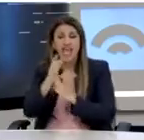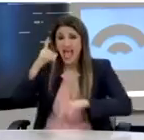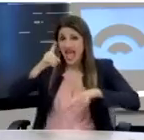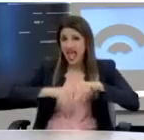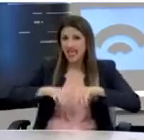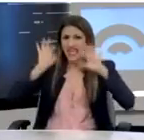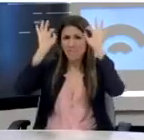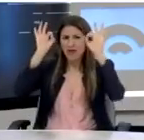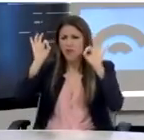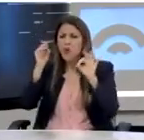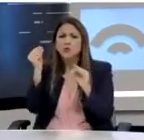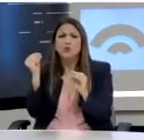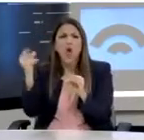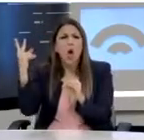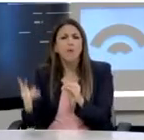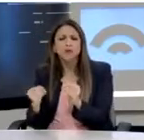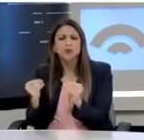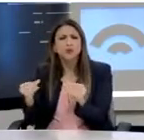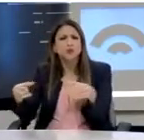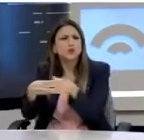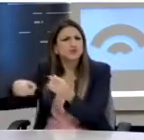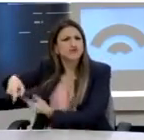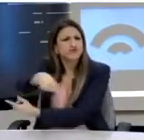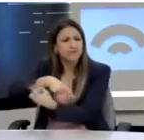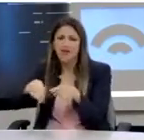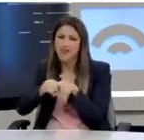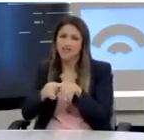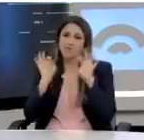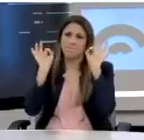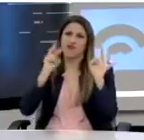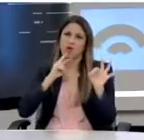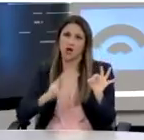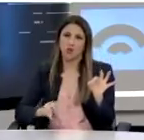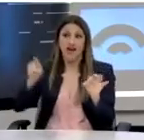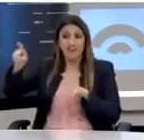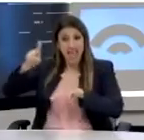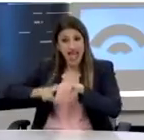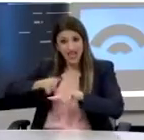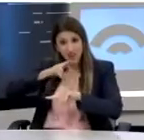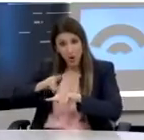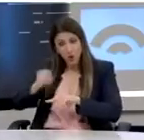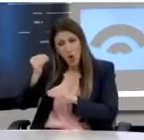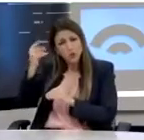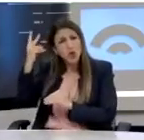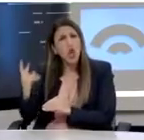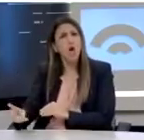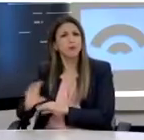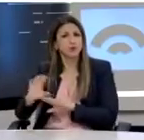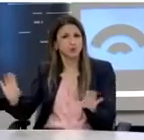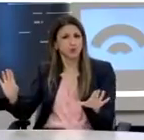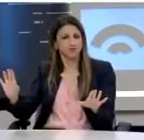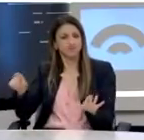ένα τοπικό ιδίωμα, το οποίο δεν έχει καμία σχέση με τη μακεδονική γλώσσα. Η δήλωση αυτή γιατί είναι